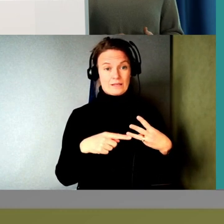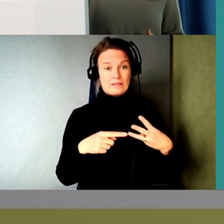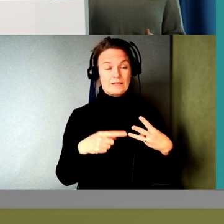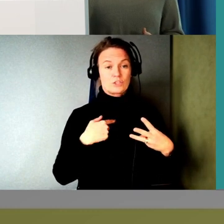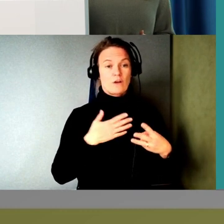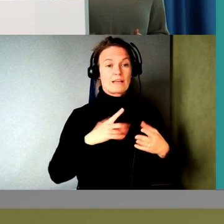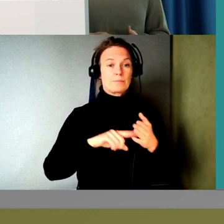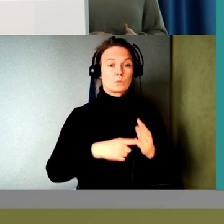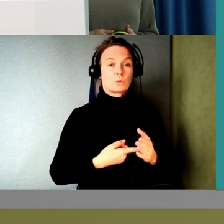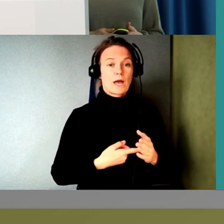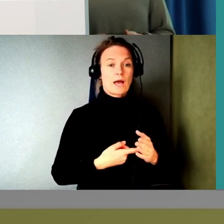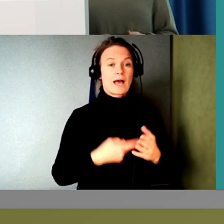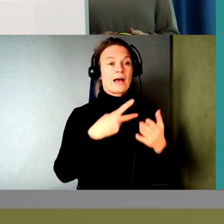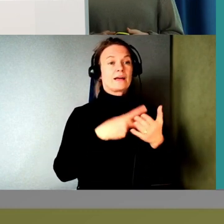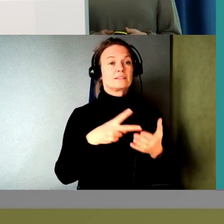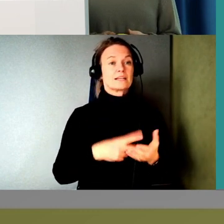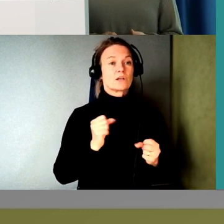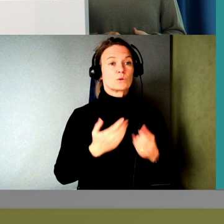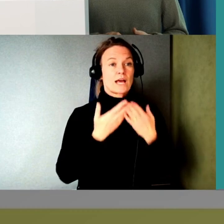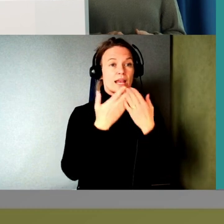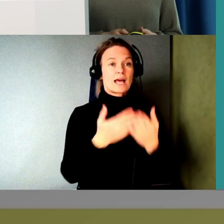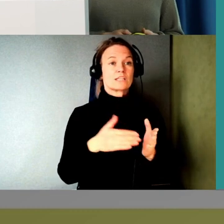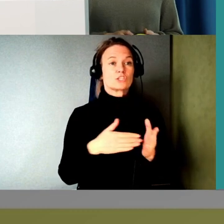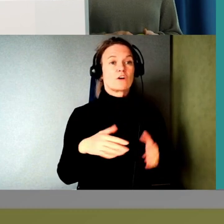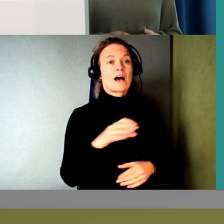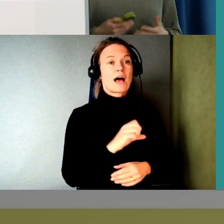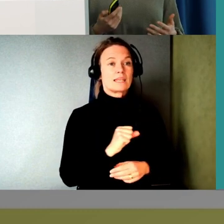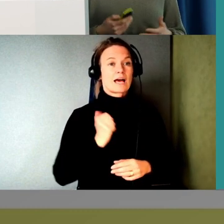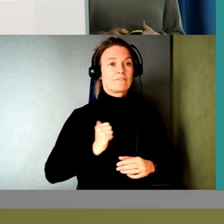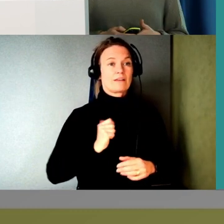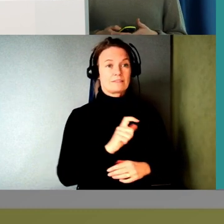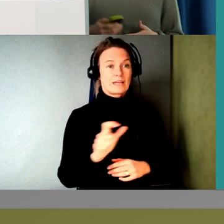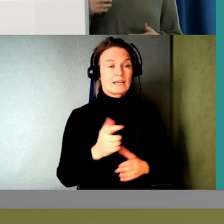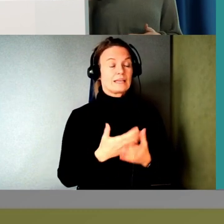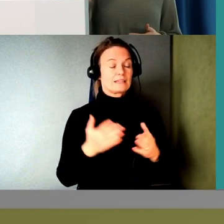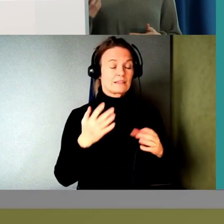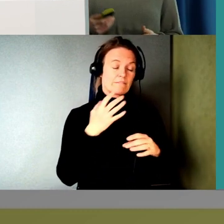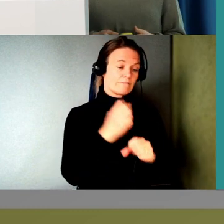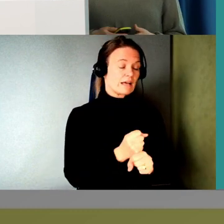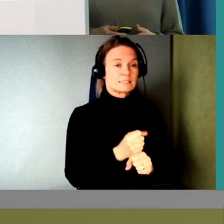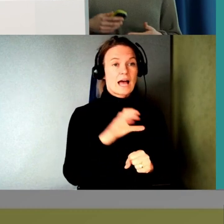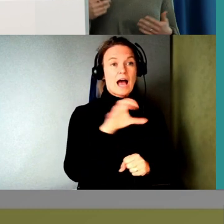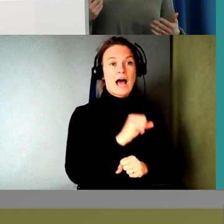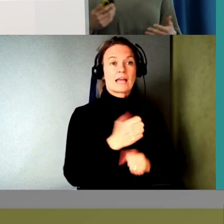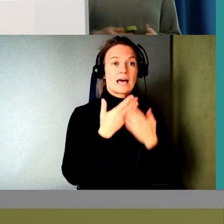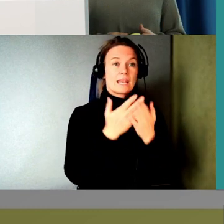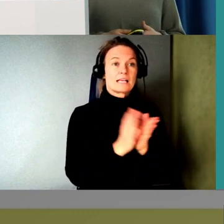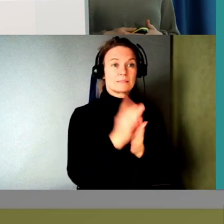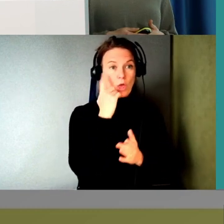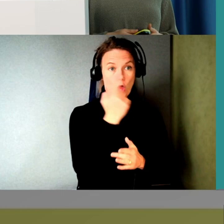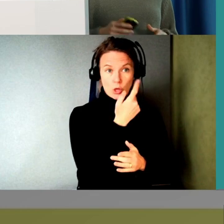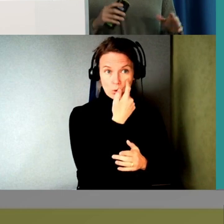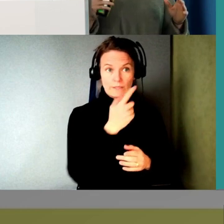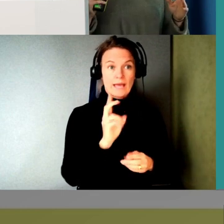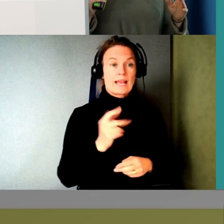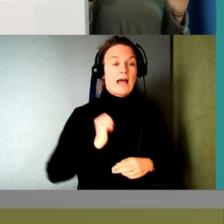fram just det här att texter ska kunna läsas av alla användare att inte fastna i att alla läser med ögonen eller använder musen